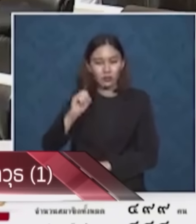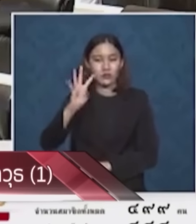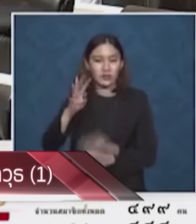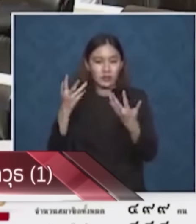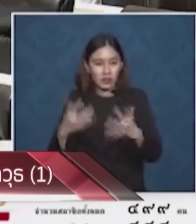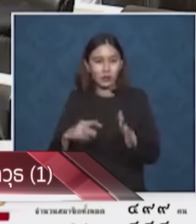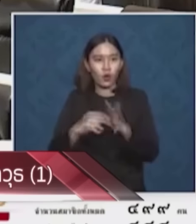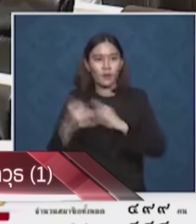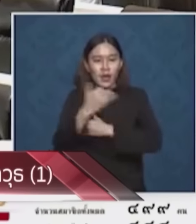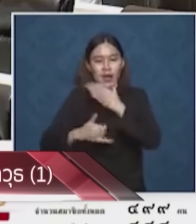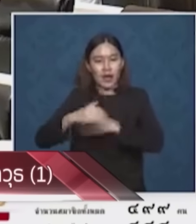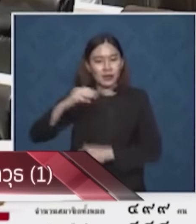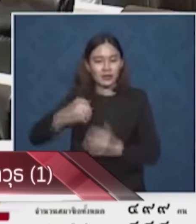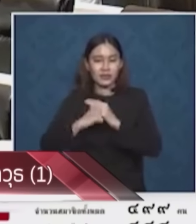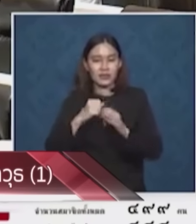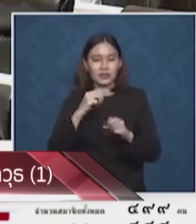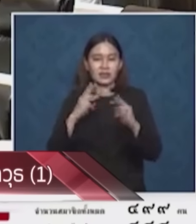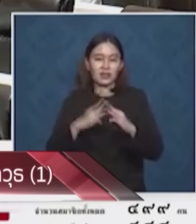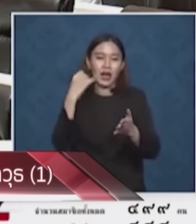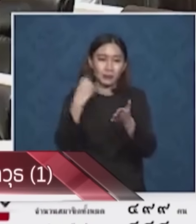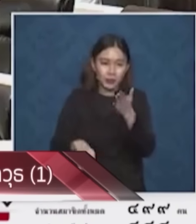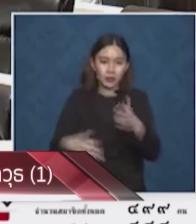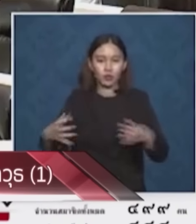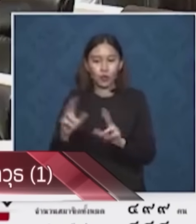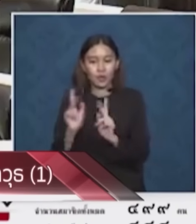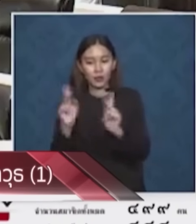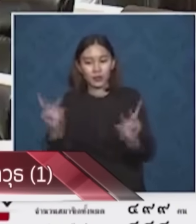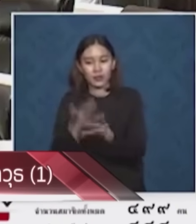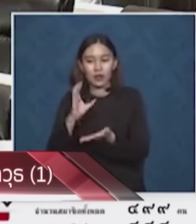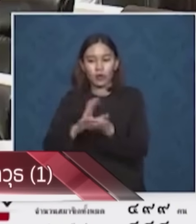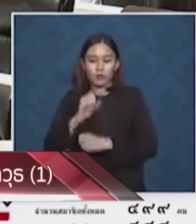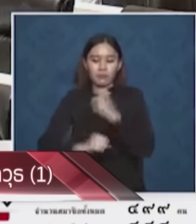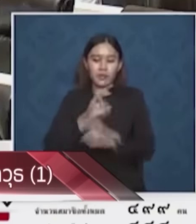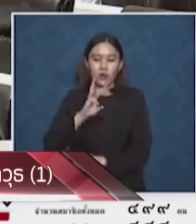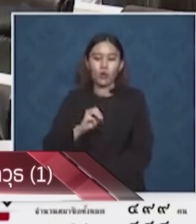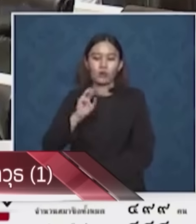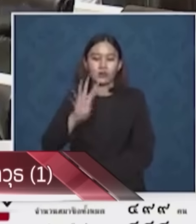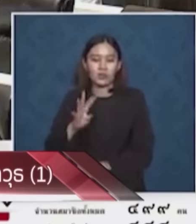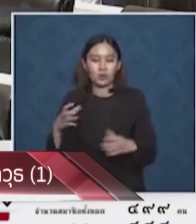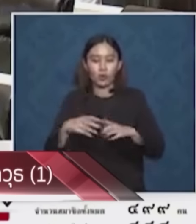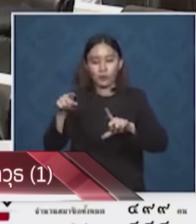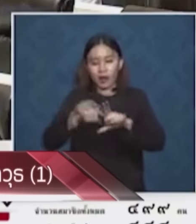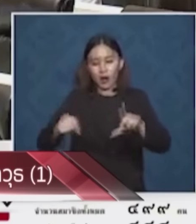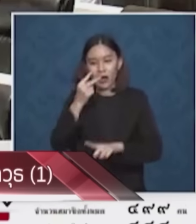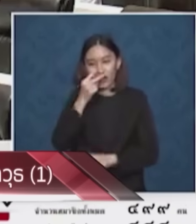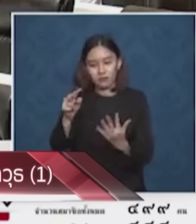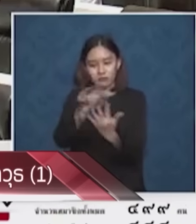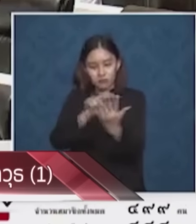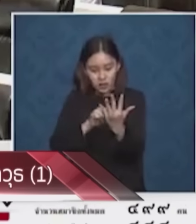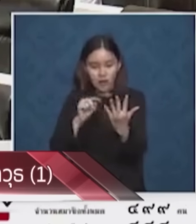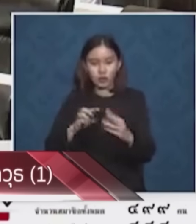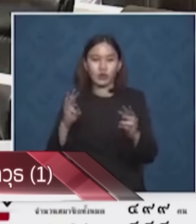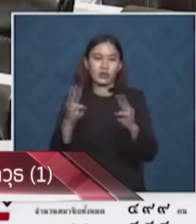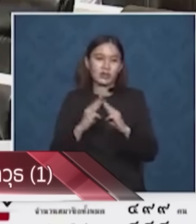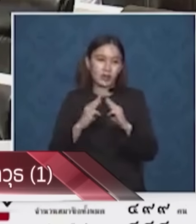คือจีนทำผิดสัญญาไปแล้วครับกรรมาธิการวิสามัญงบประมาณปี 64นะครับของพรรคเ้าไกล้ได้เห็นและอ่านรายละเอียดของ